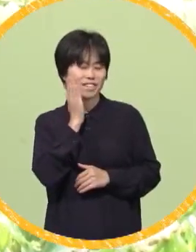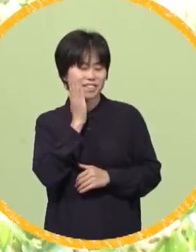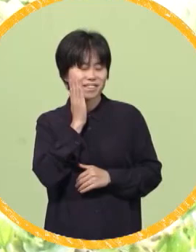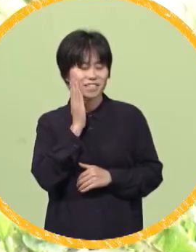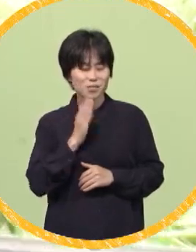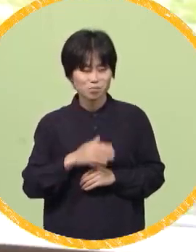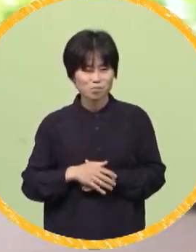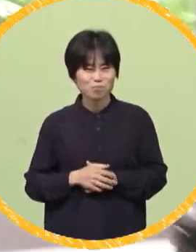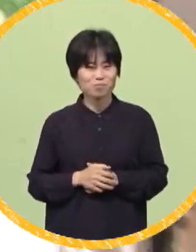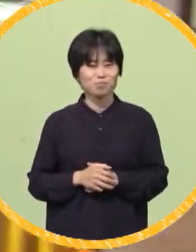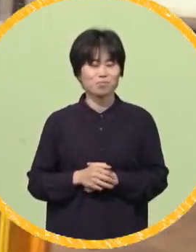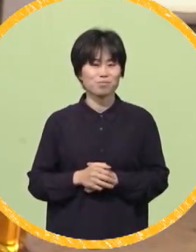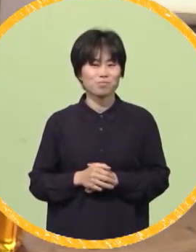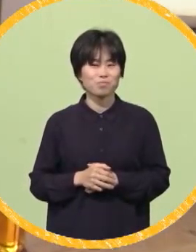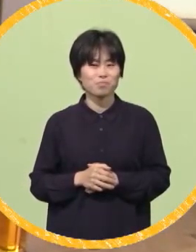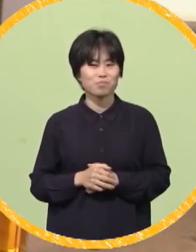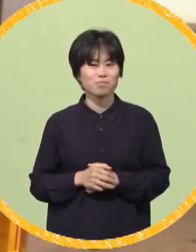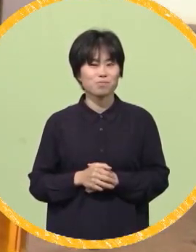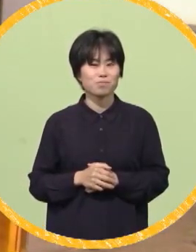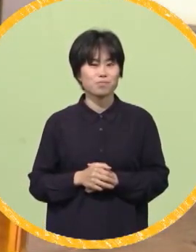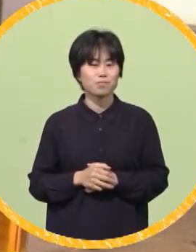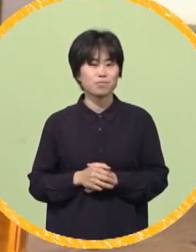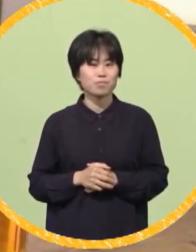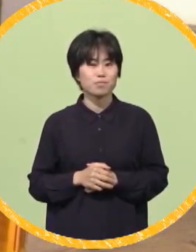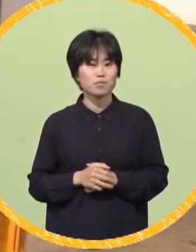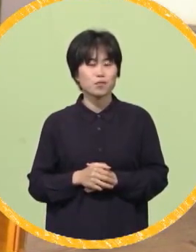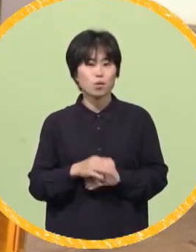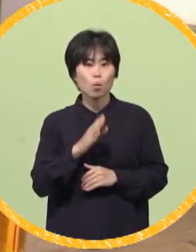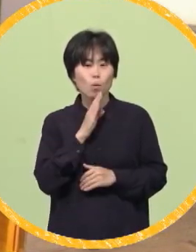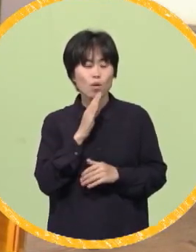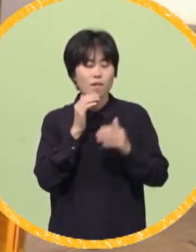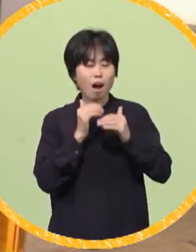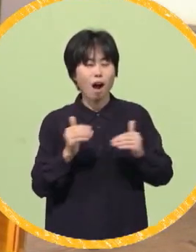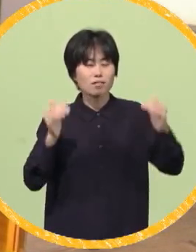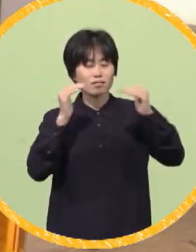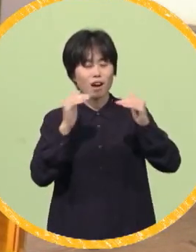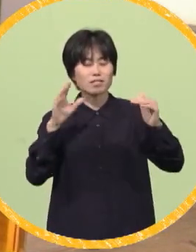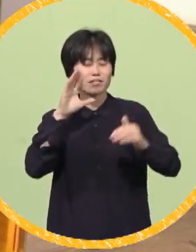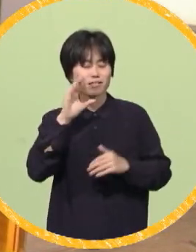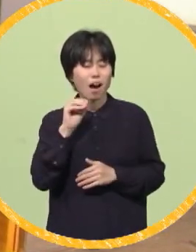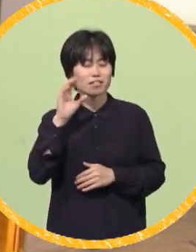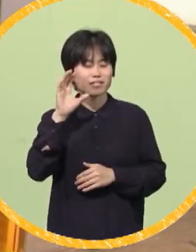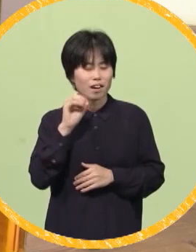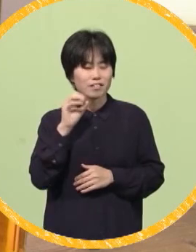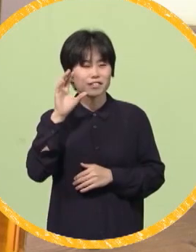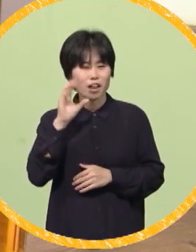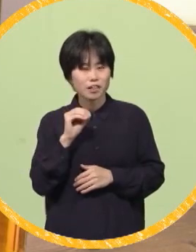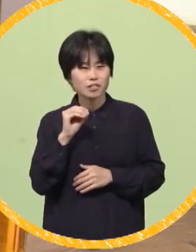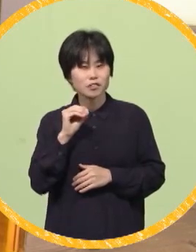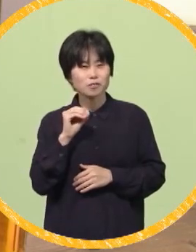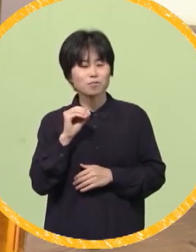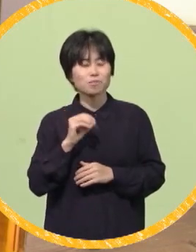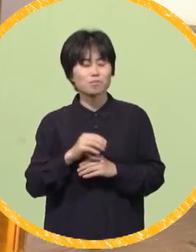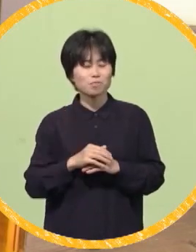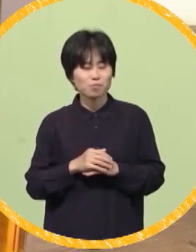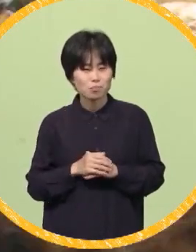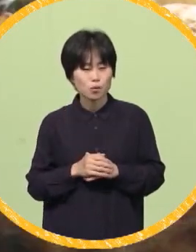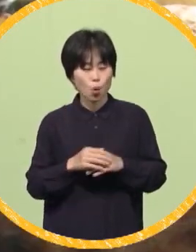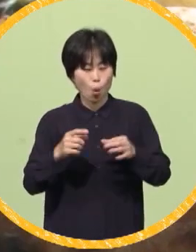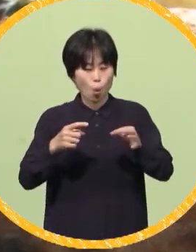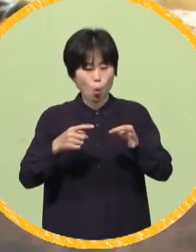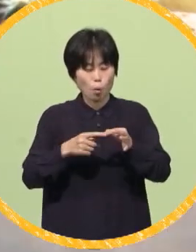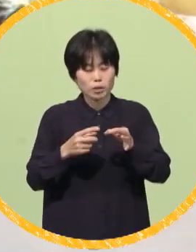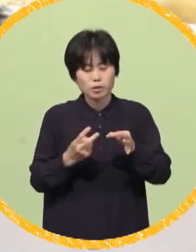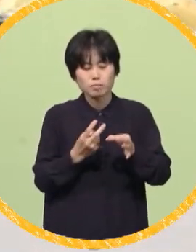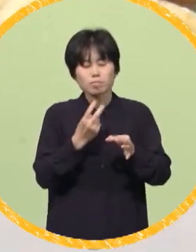うーん、ありがとうございます。 あ、んと、お野菜シャキシャキで、 そうですね、 フレッシュですし、やっぱ小麦の